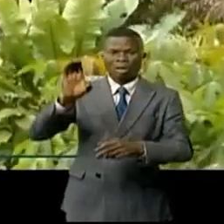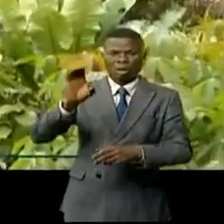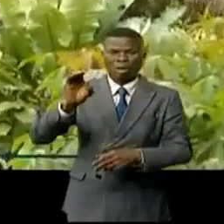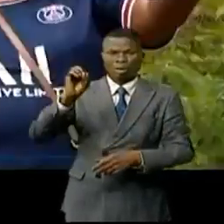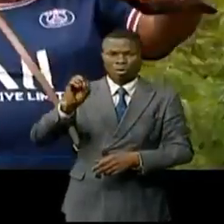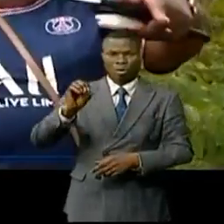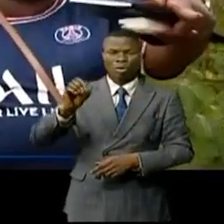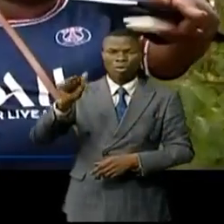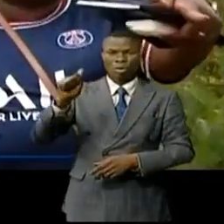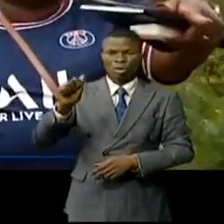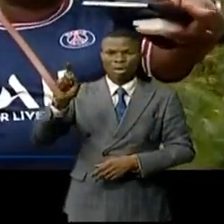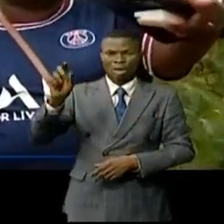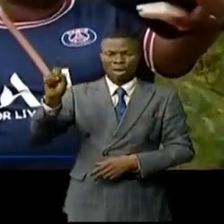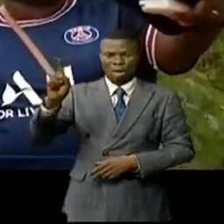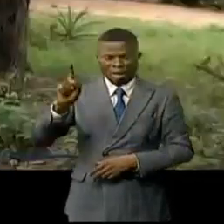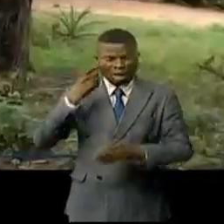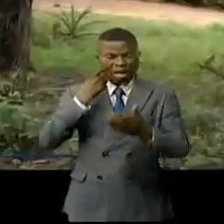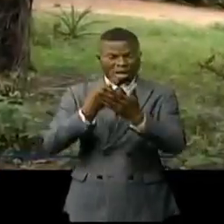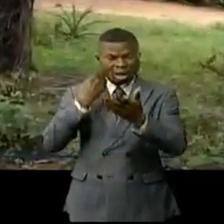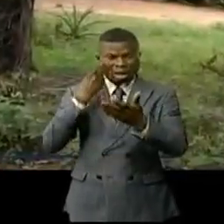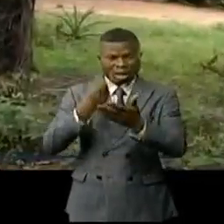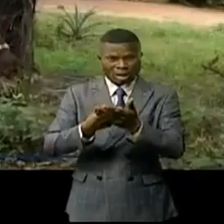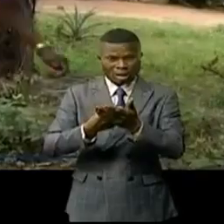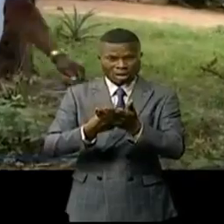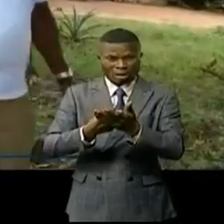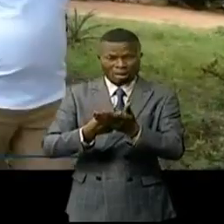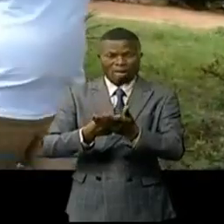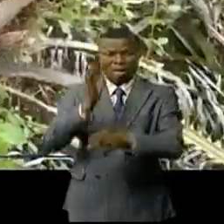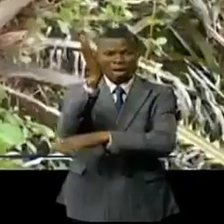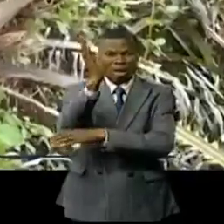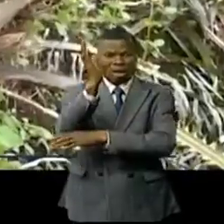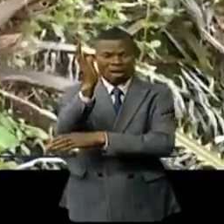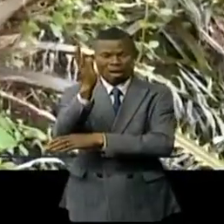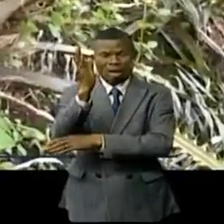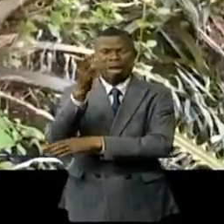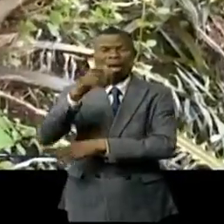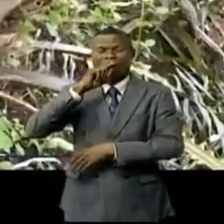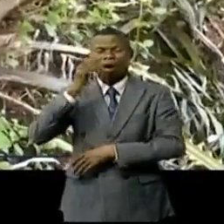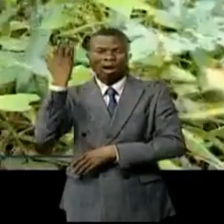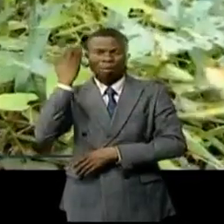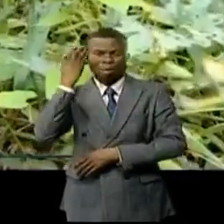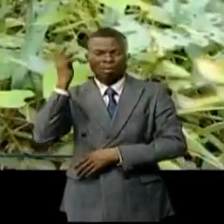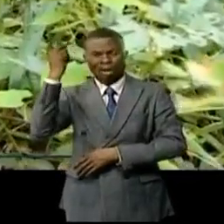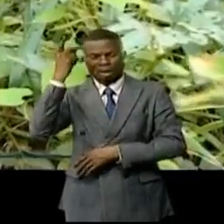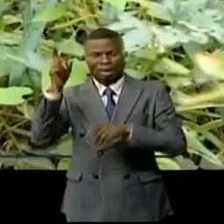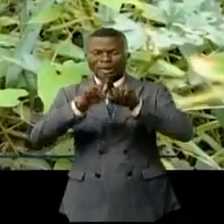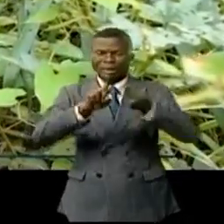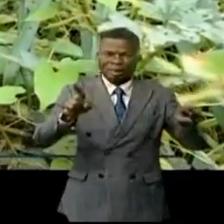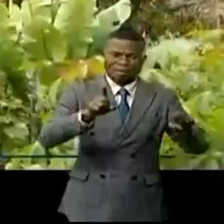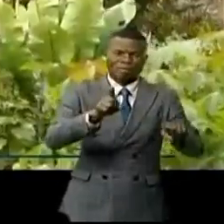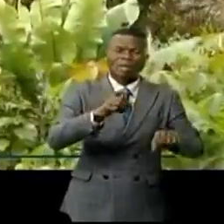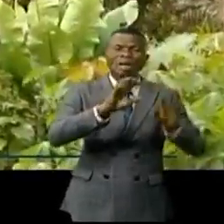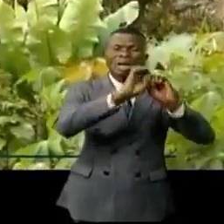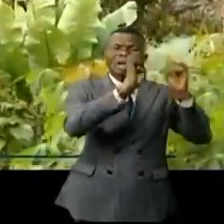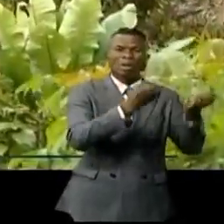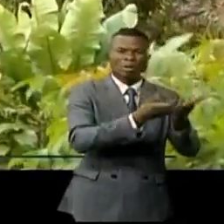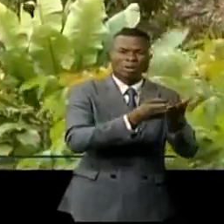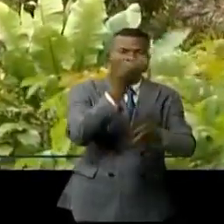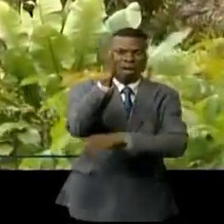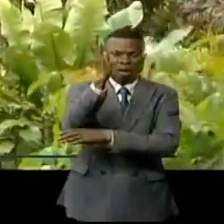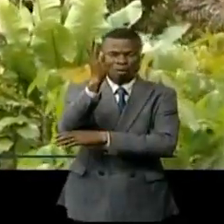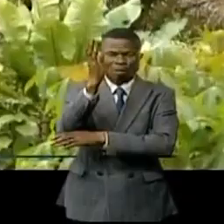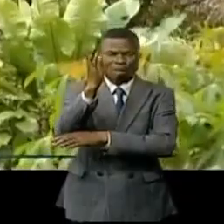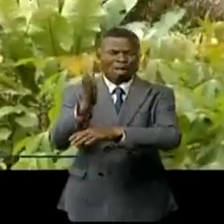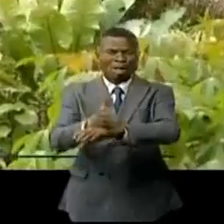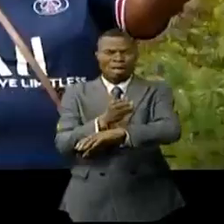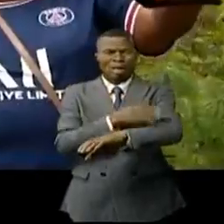fait la nette démarcation entre les palmeraies de Papakine et celles de PROADER. Ces palmiers à croissance lente n'ont